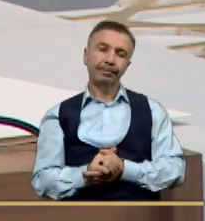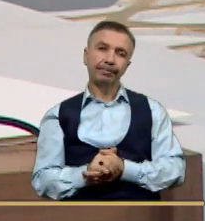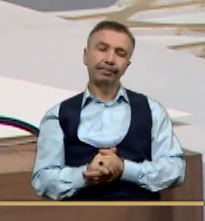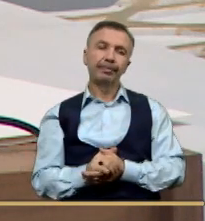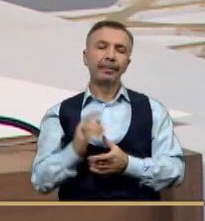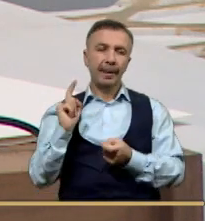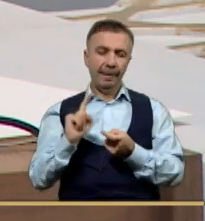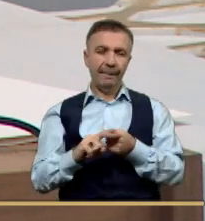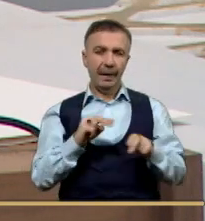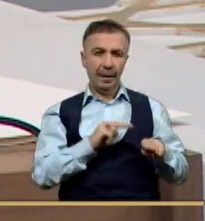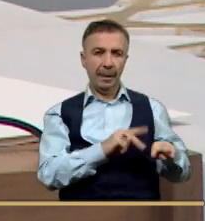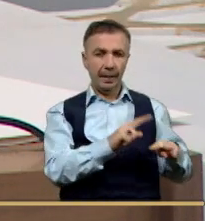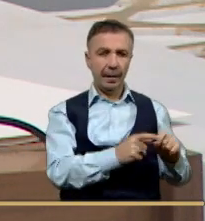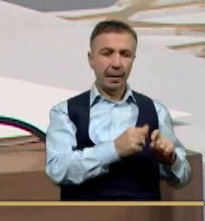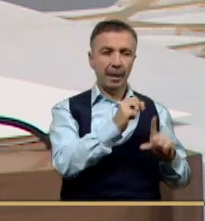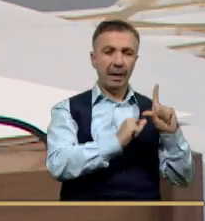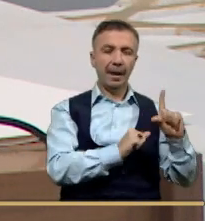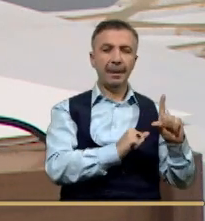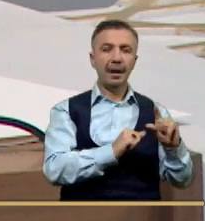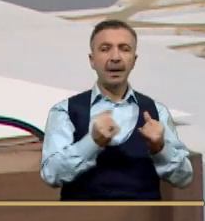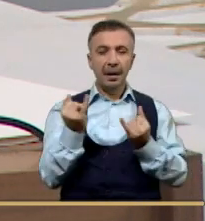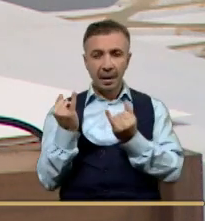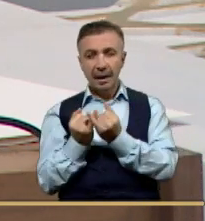Ve Kabil kardeşine dedi ki,